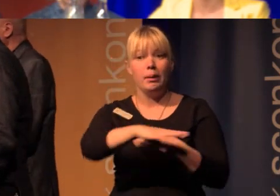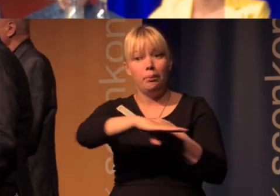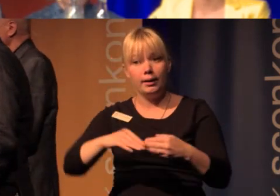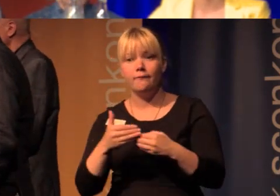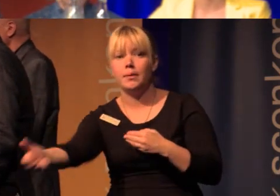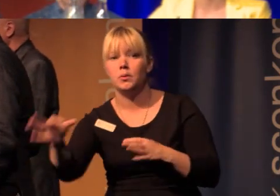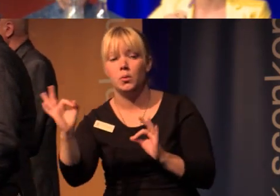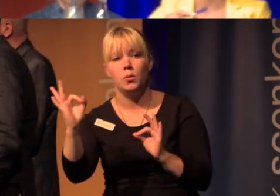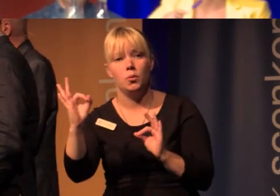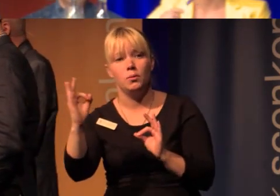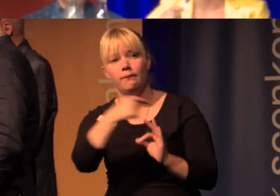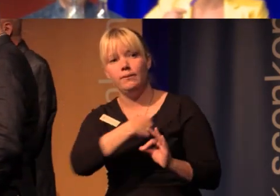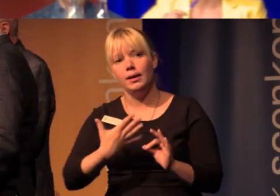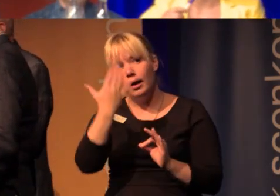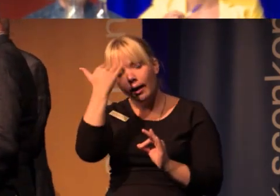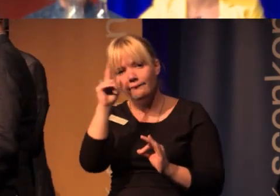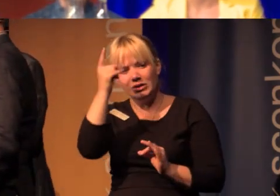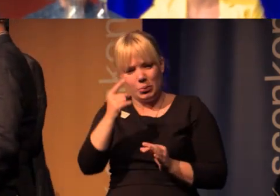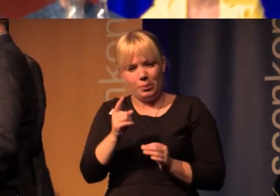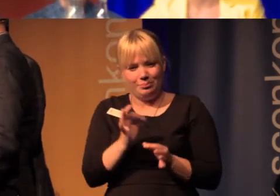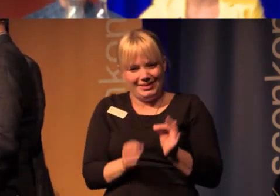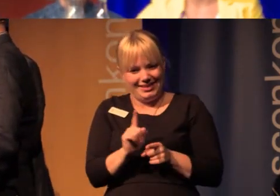kommer att förstå den tid som vi lever i här och nu.